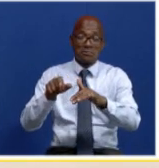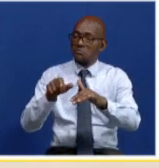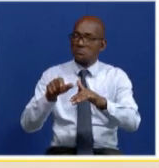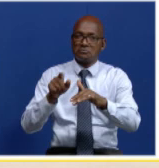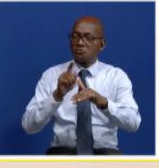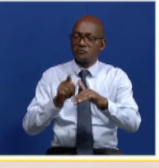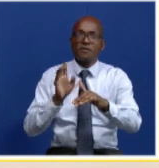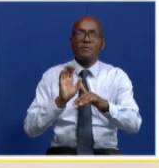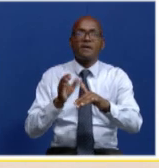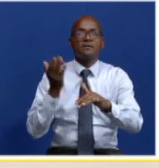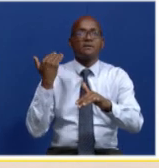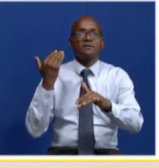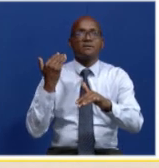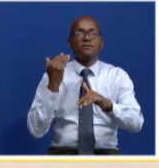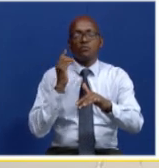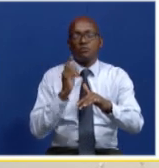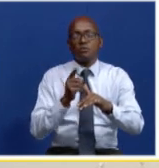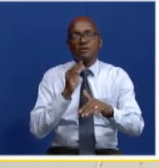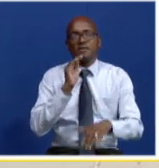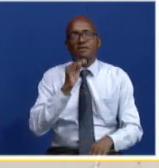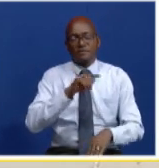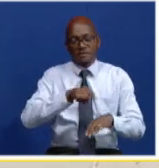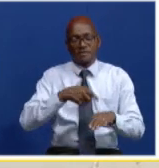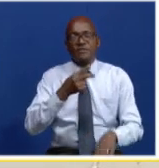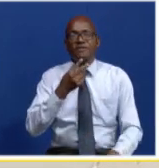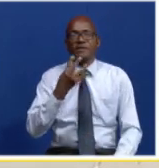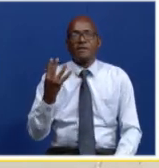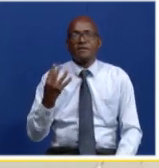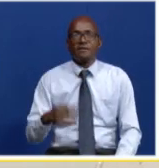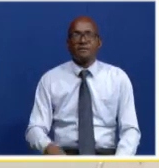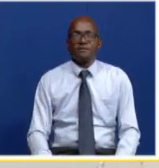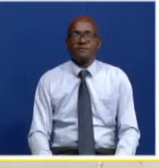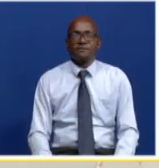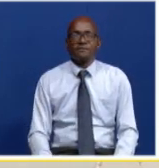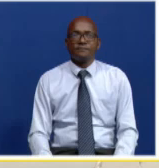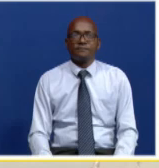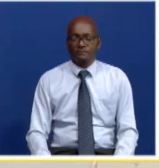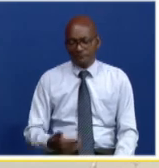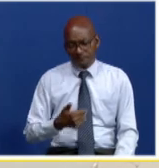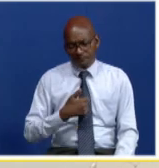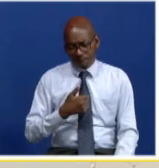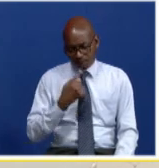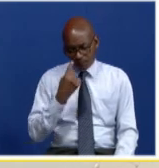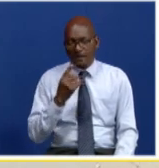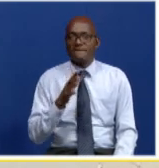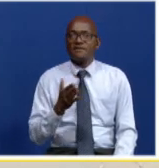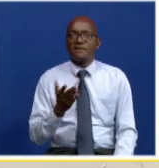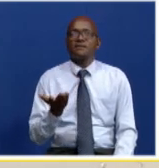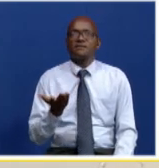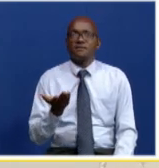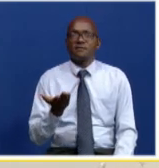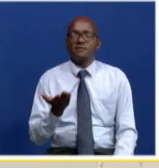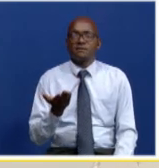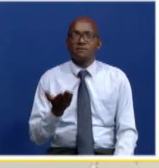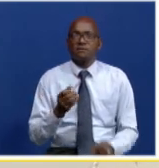kuw kwa safari up wangu naama kali k imek rahi kwa sabu siku